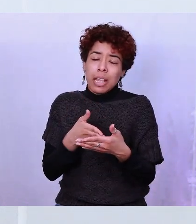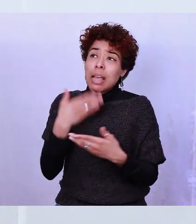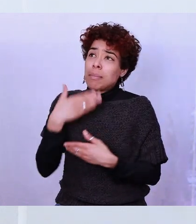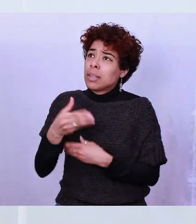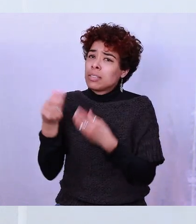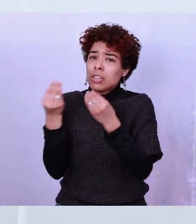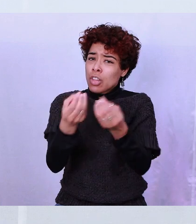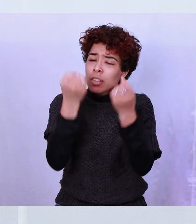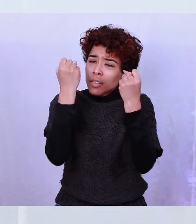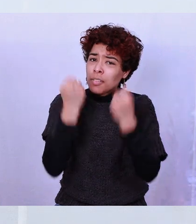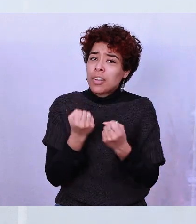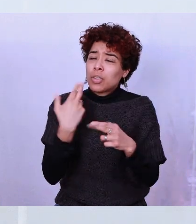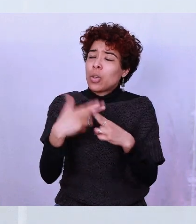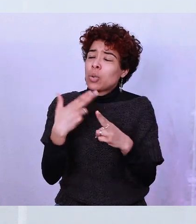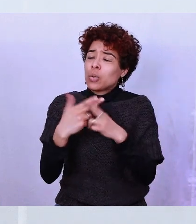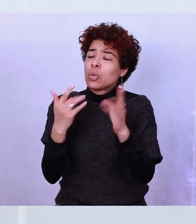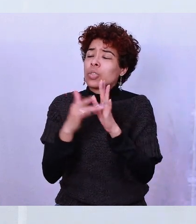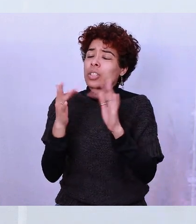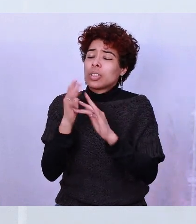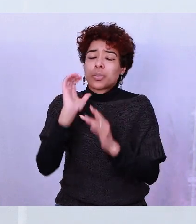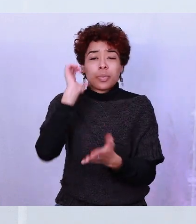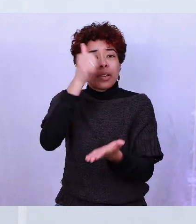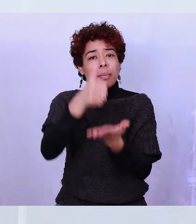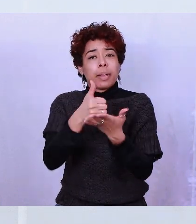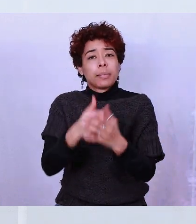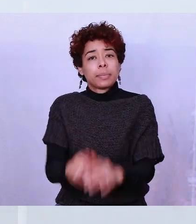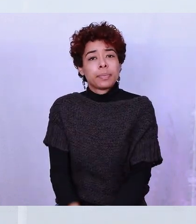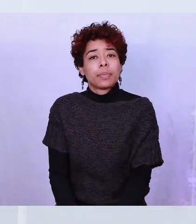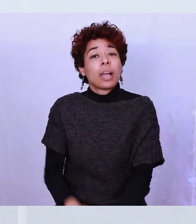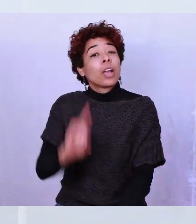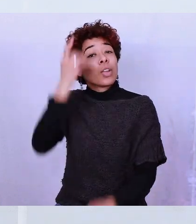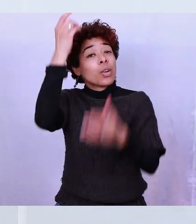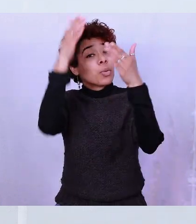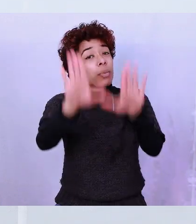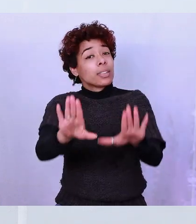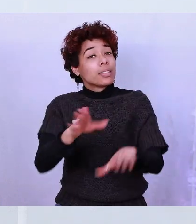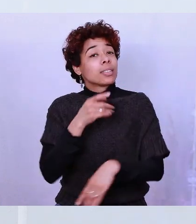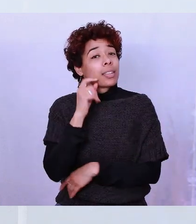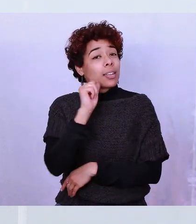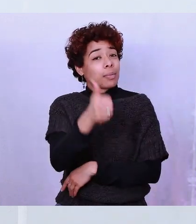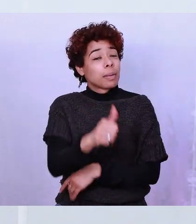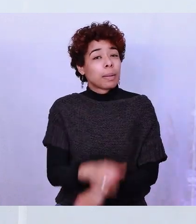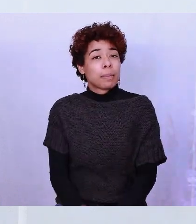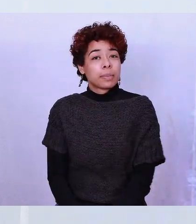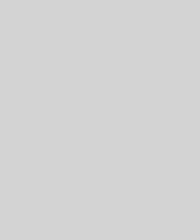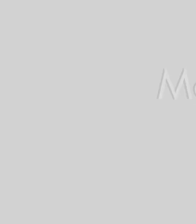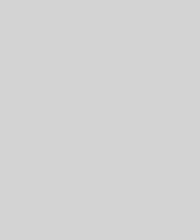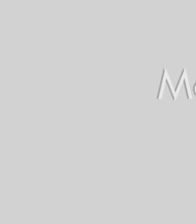fortifier. Dans le nom de Jésus, Amen. Que Dieu vous bénisse, on se retrouve demain.